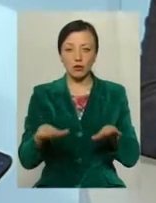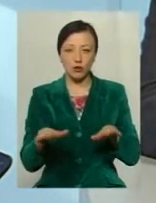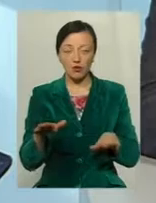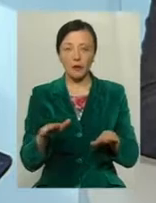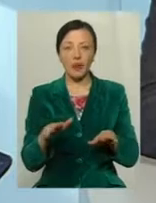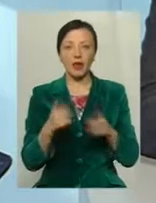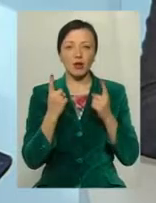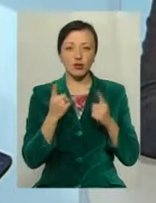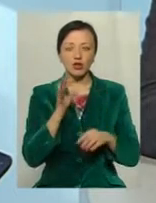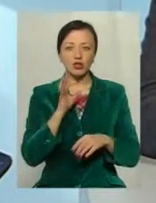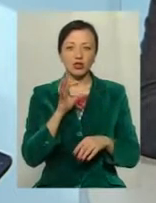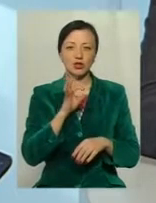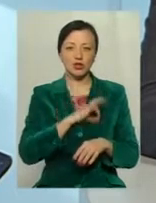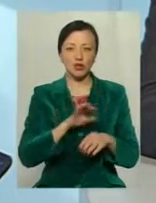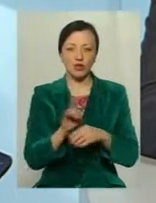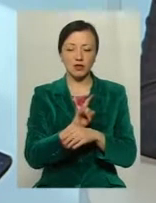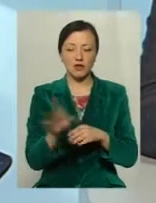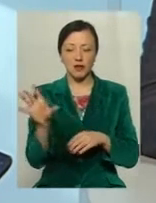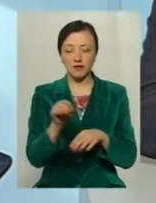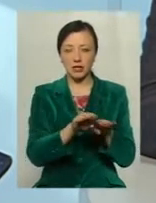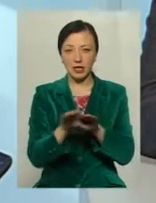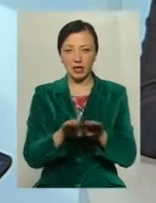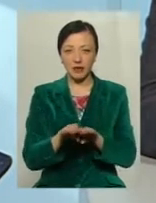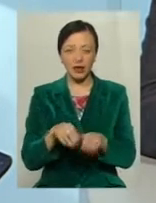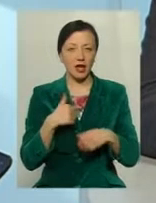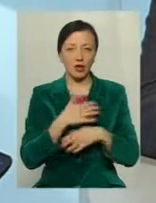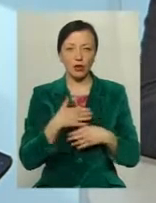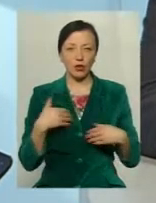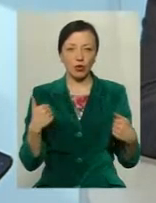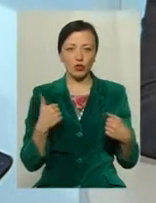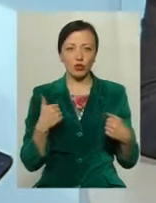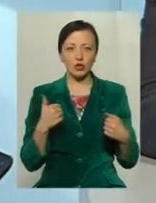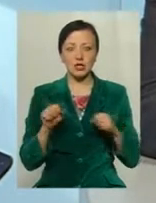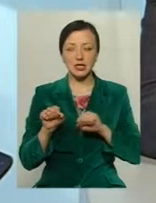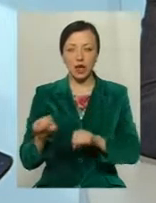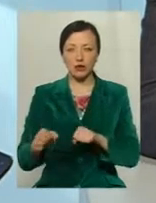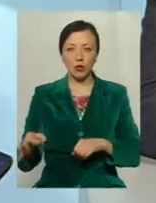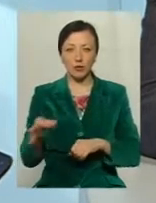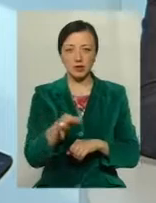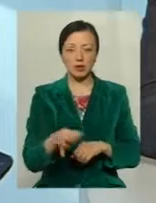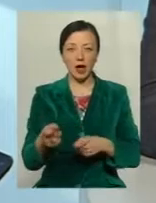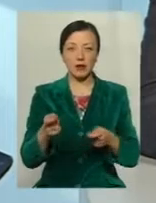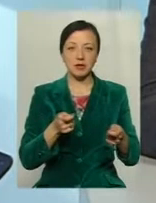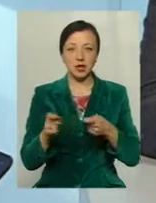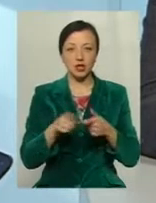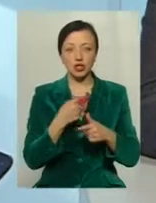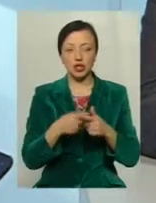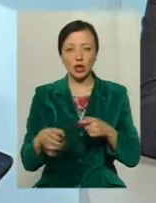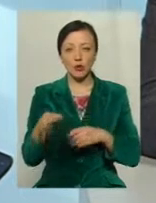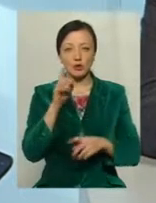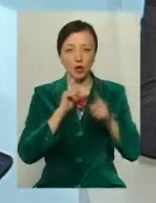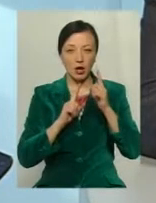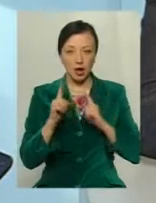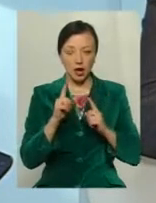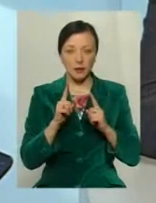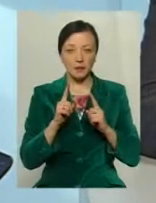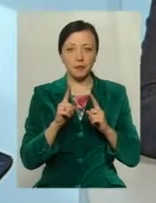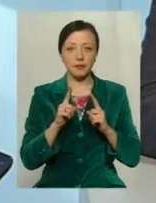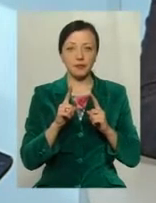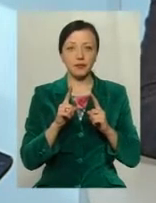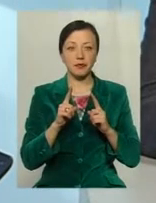ситуацію в районах, стан доріг, загальна апатія, рівень зарплат і пенсій, це тільки від того, що ми не так